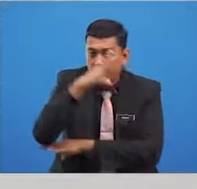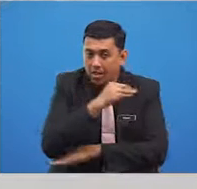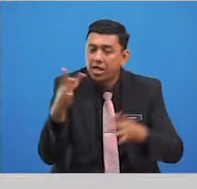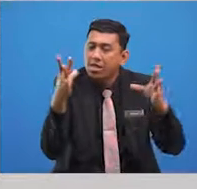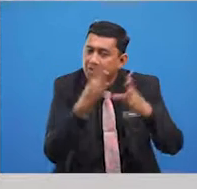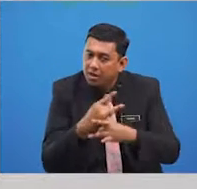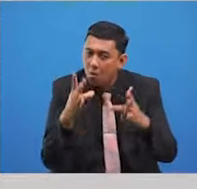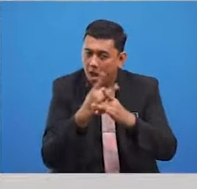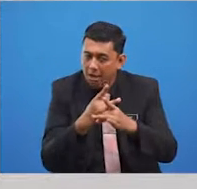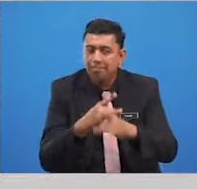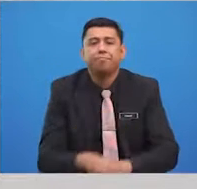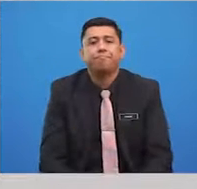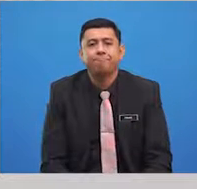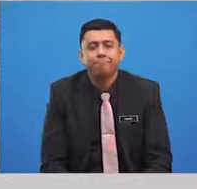Sarawak.